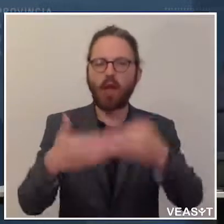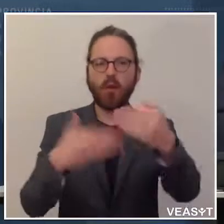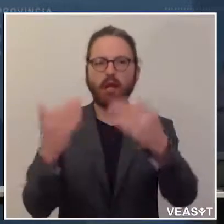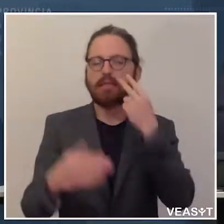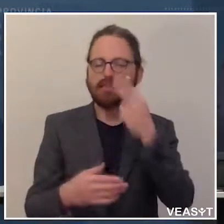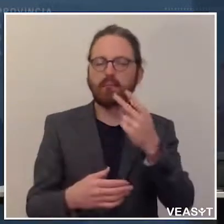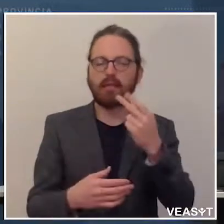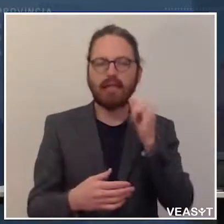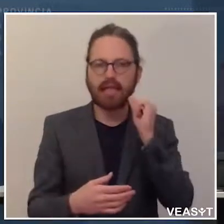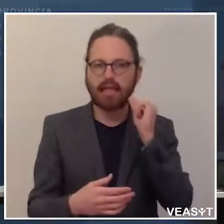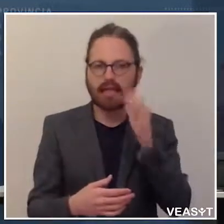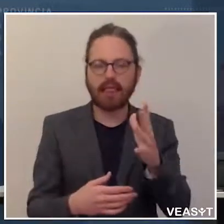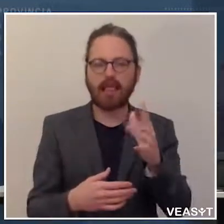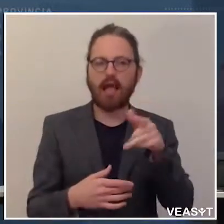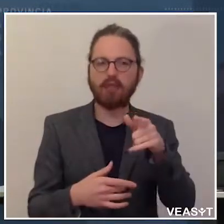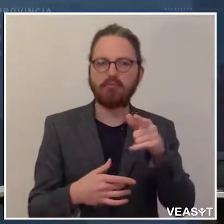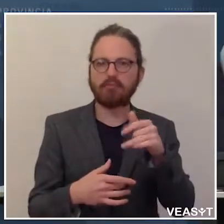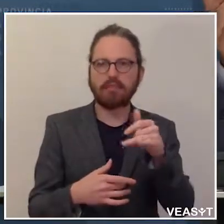vecchi fondi